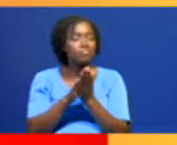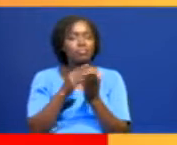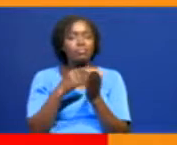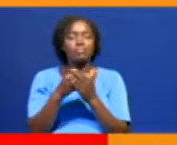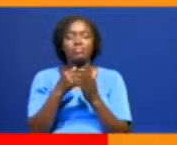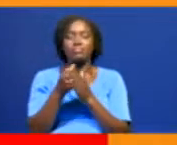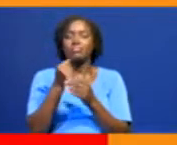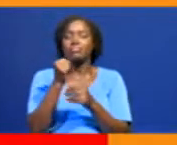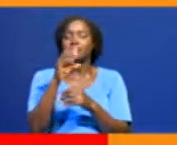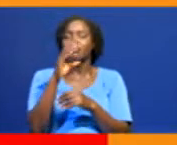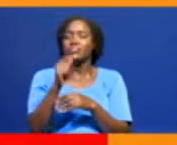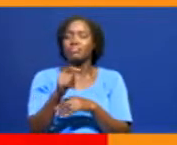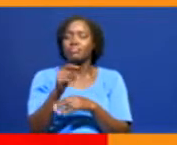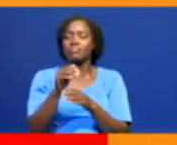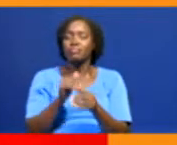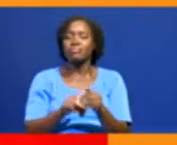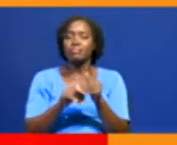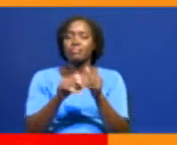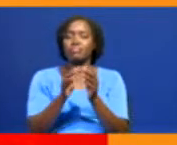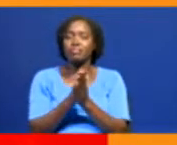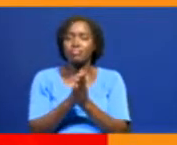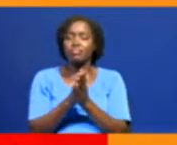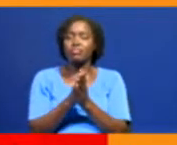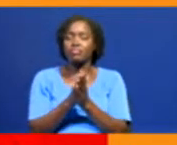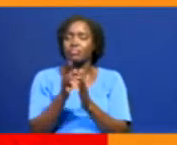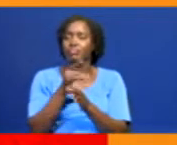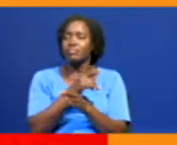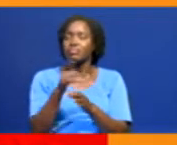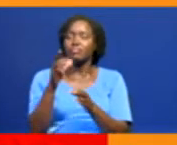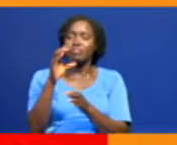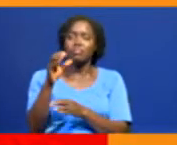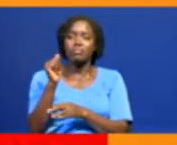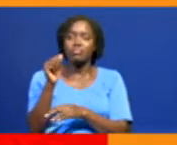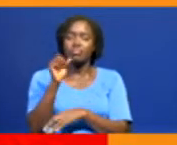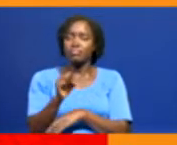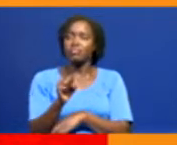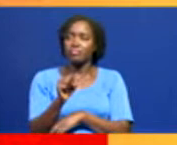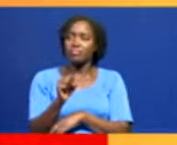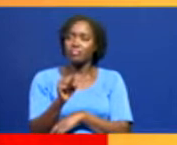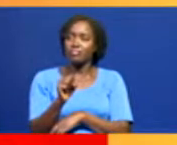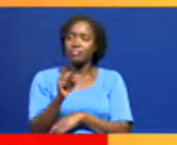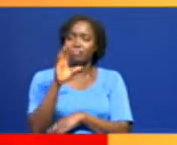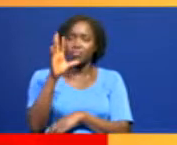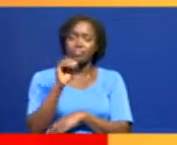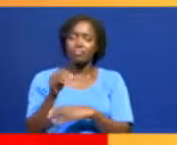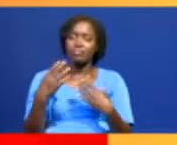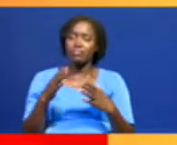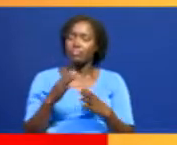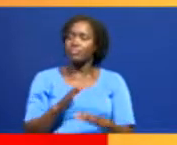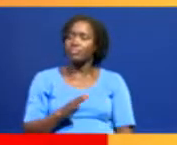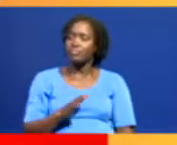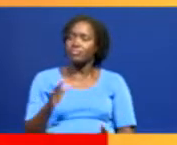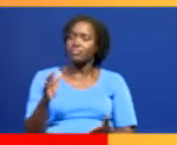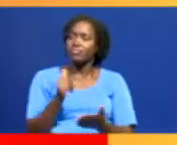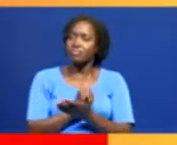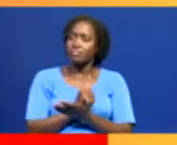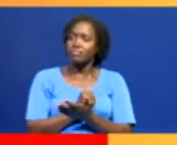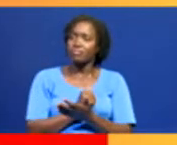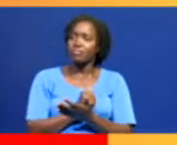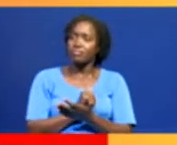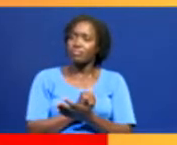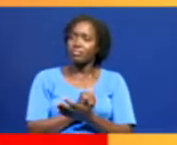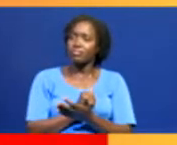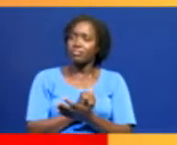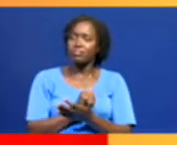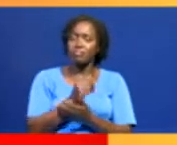iko kotini, serikali inafuatilia. Wale watu CS, watu 50 walikuwa wameandikwa kazi na Daktari Uhuru,